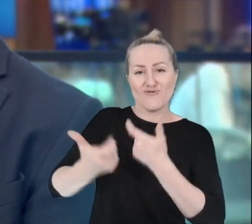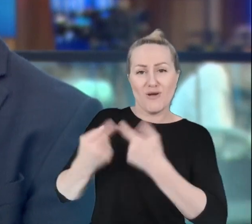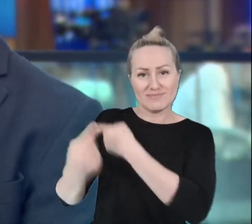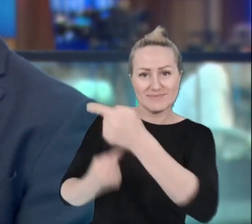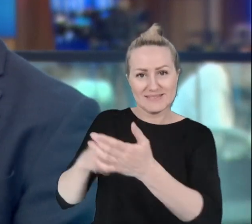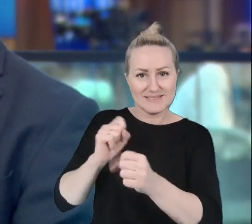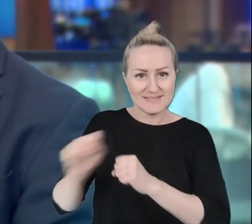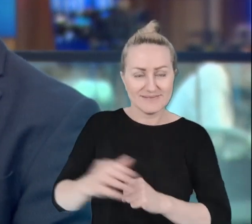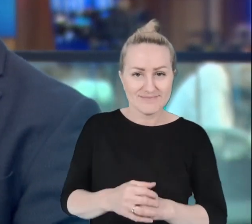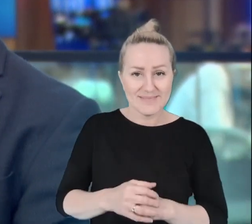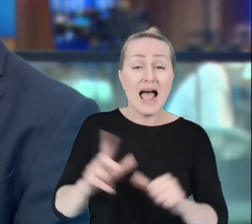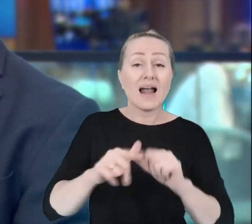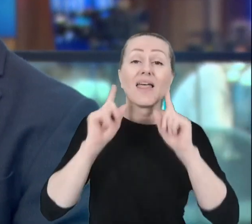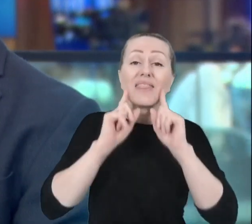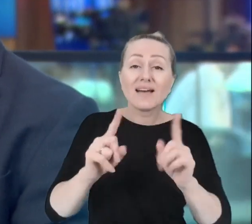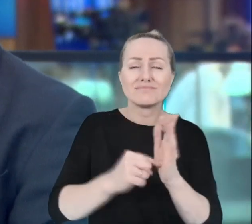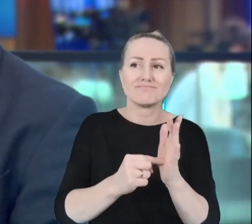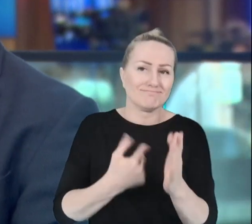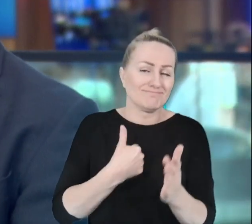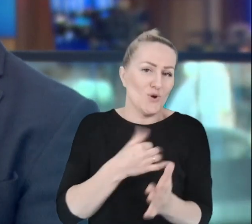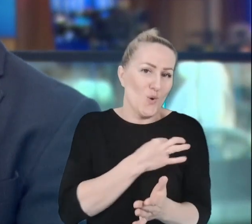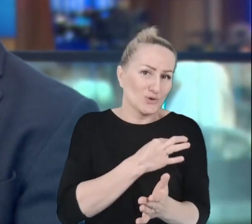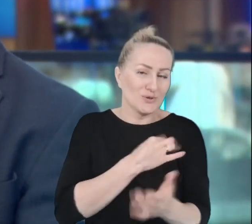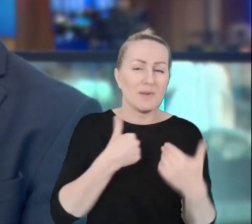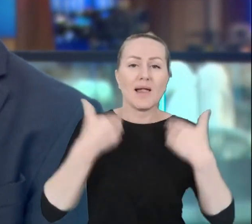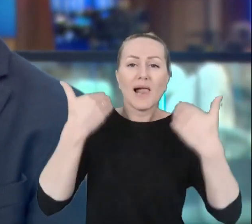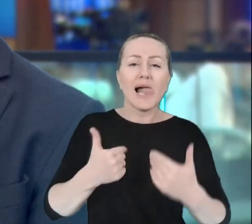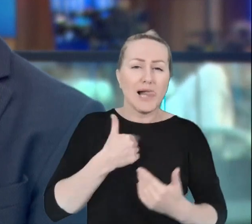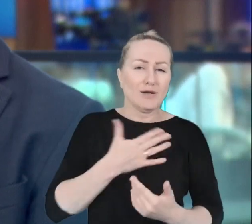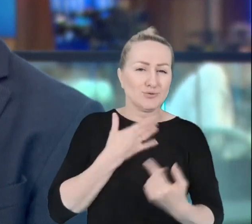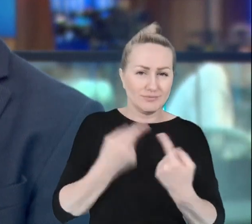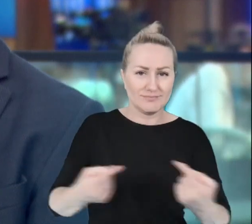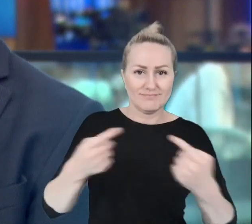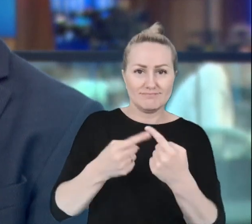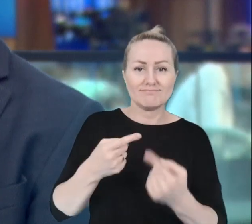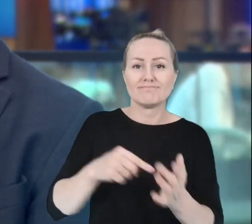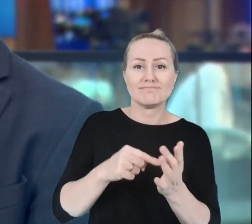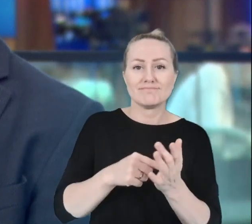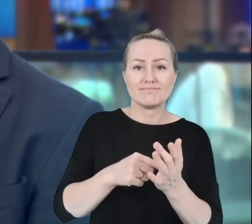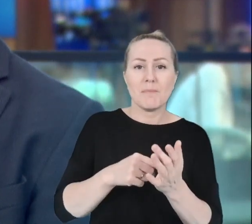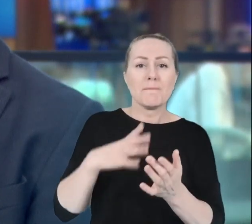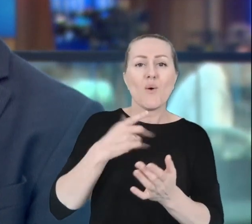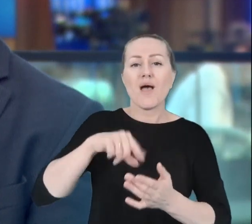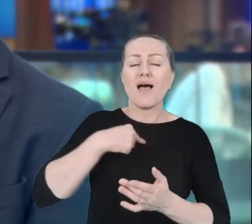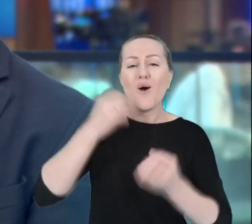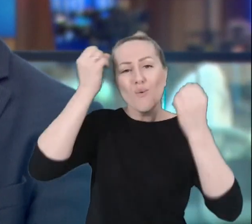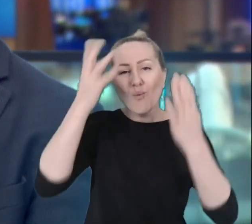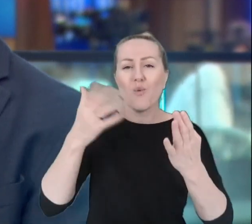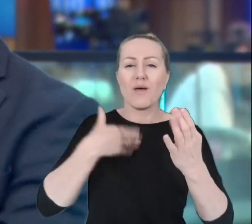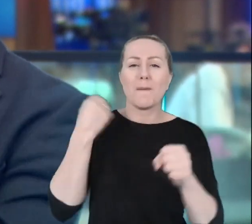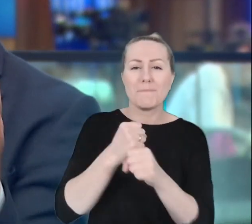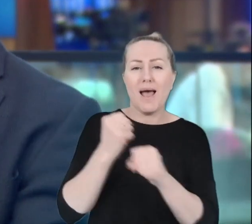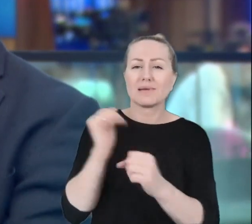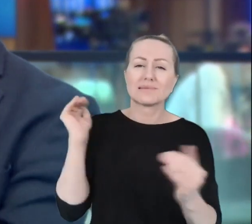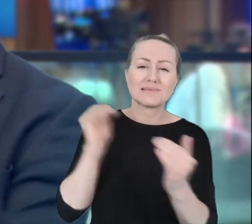myślę, że ja osobiście to czuję, bo ja jestem właśnie z tej kultury przepracowania i z początku lat 90.,